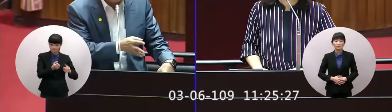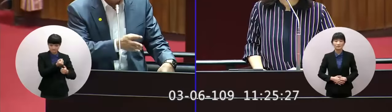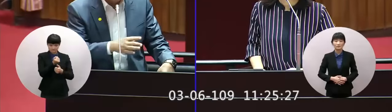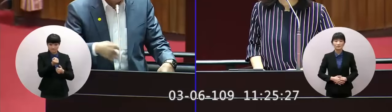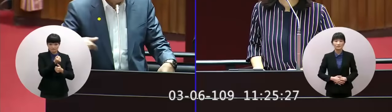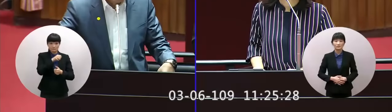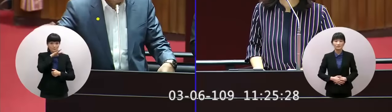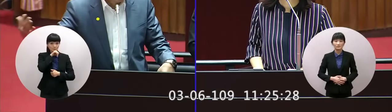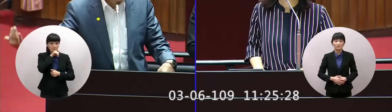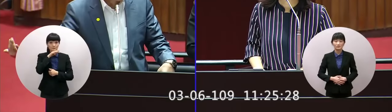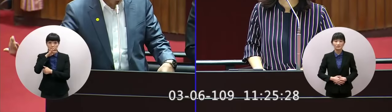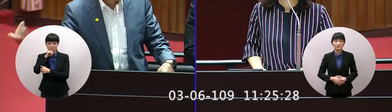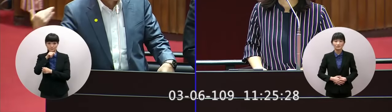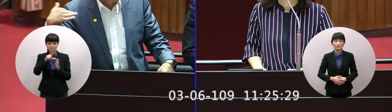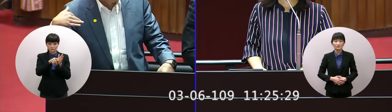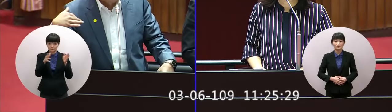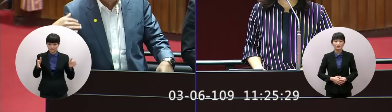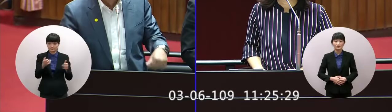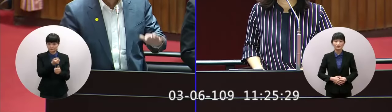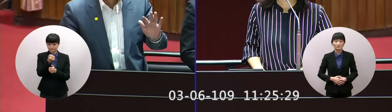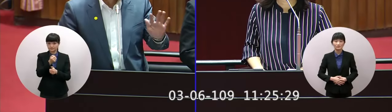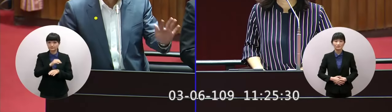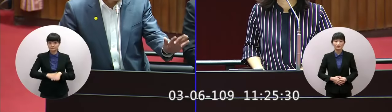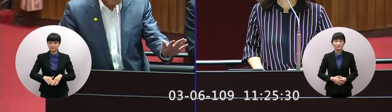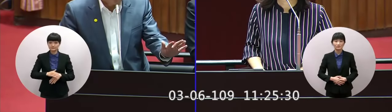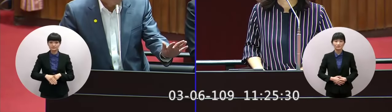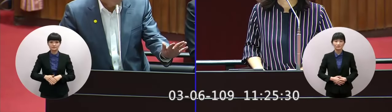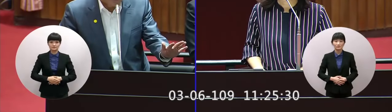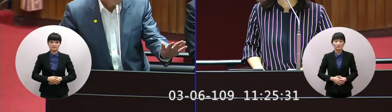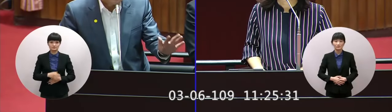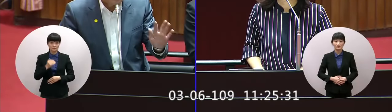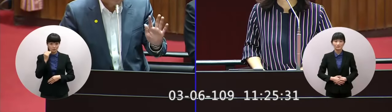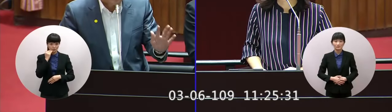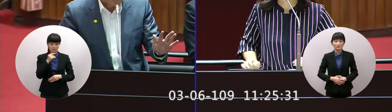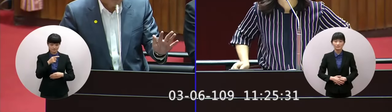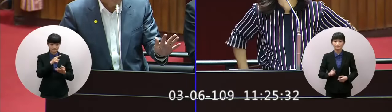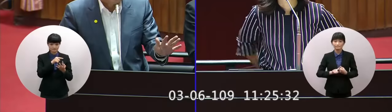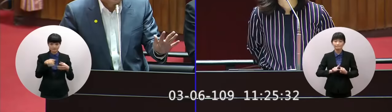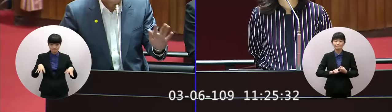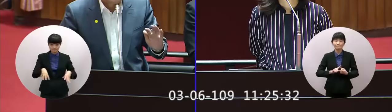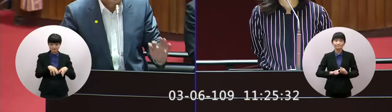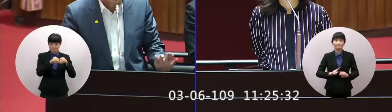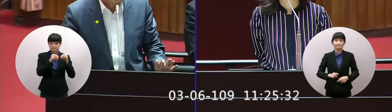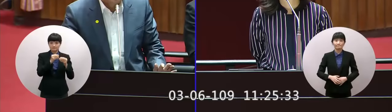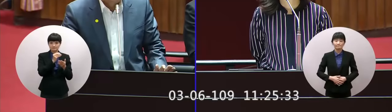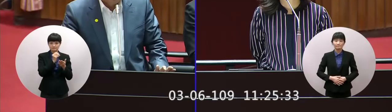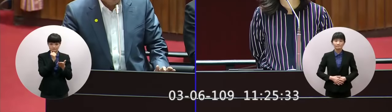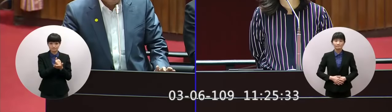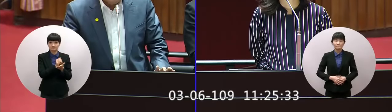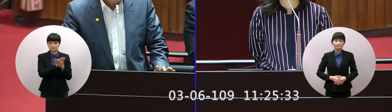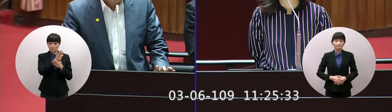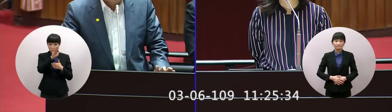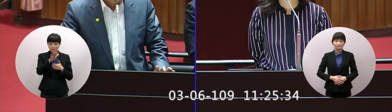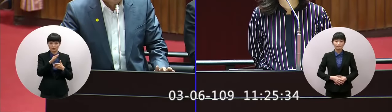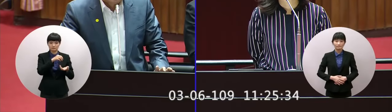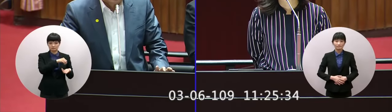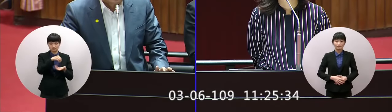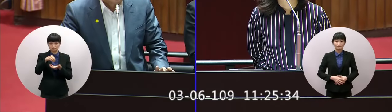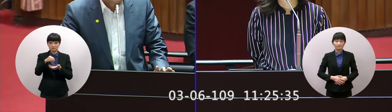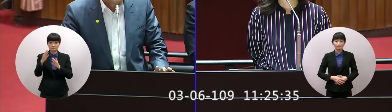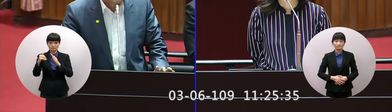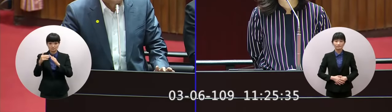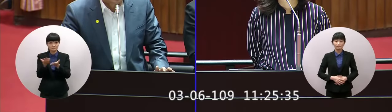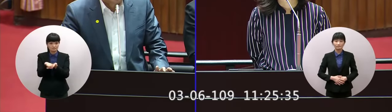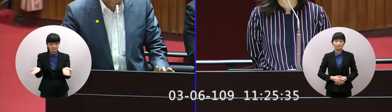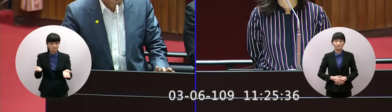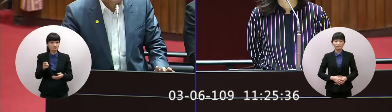龄层，那只要从这边测出来就可以到学校去发，这是一个好的一个政策。但这里面还要是